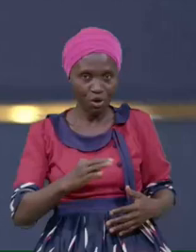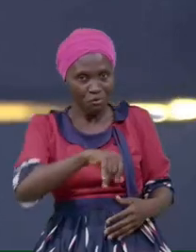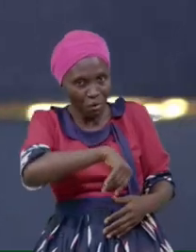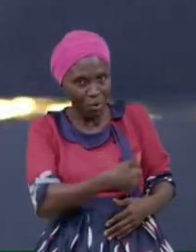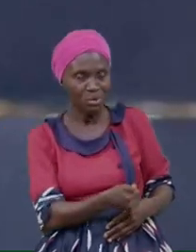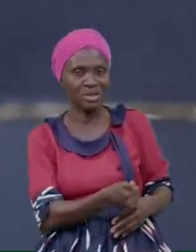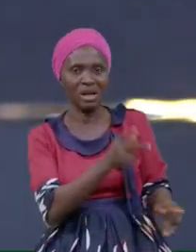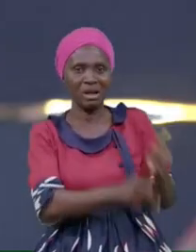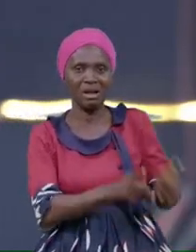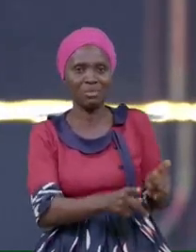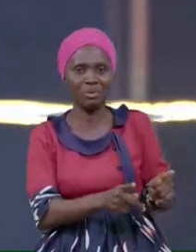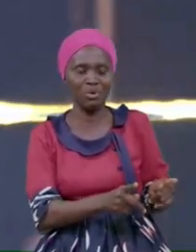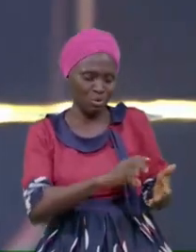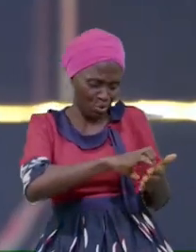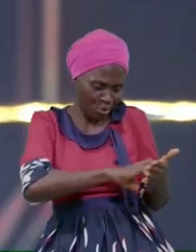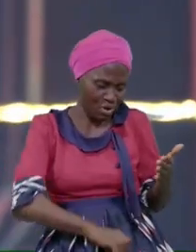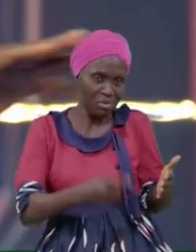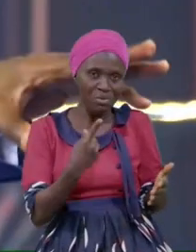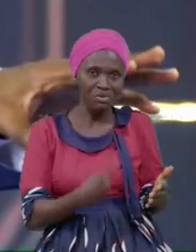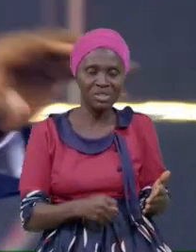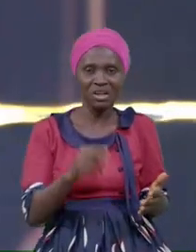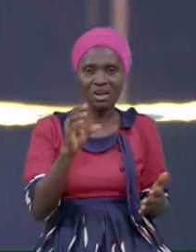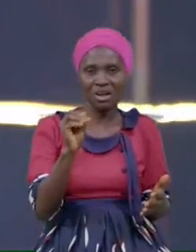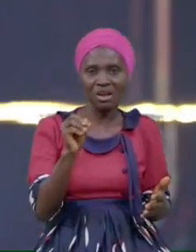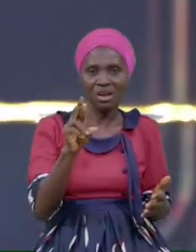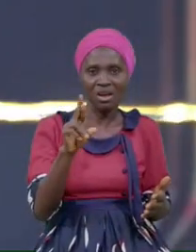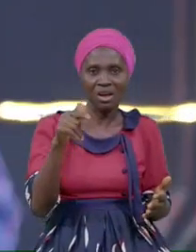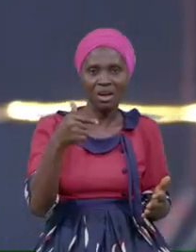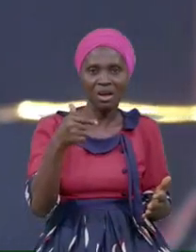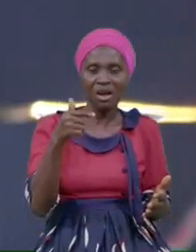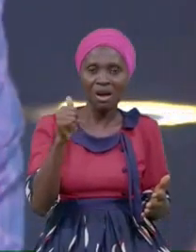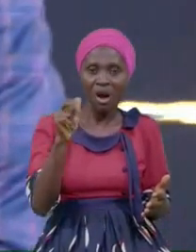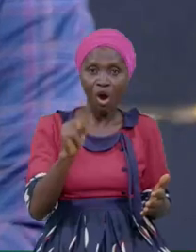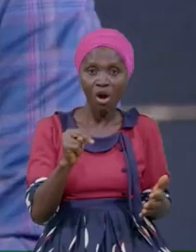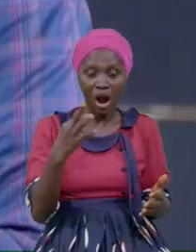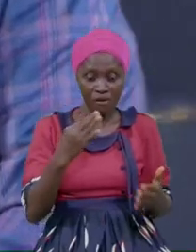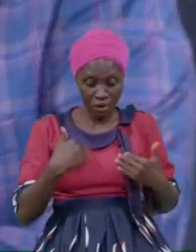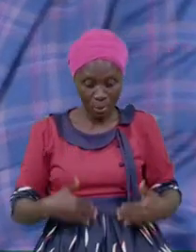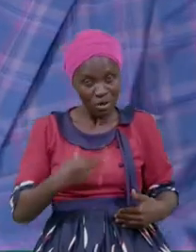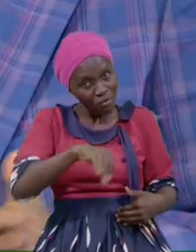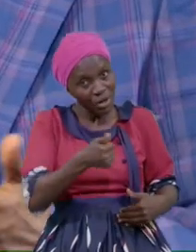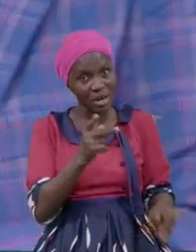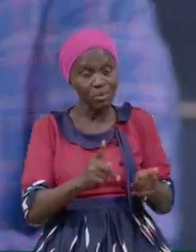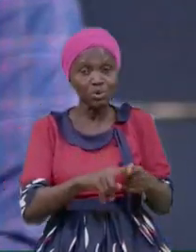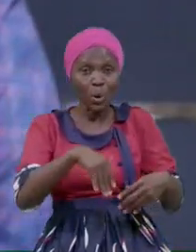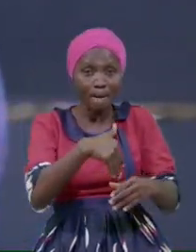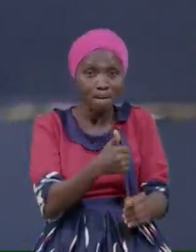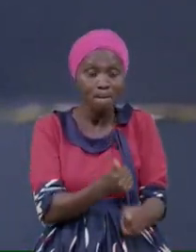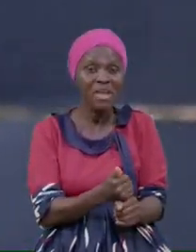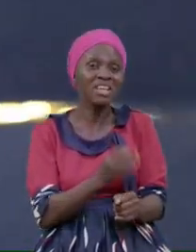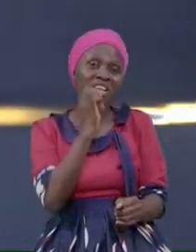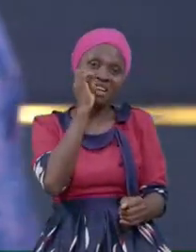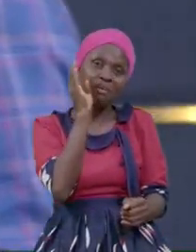Comment prendre les organes, c'est leur désir. Je veux me faire de l'argent, la convoitise du monde. Vous